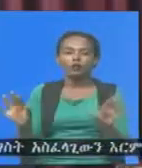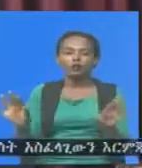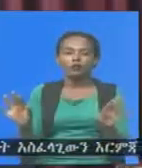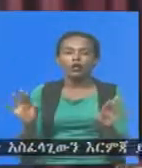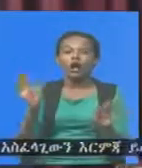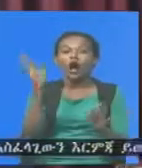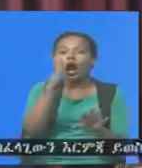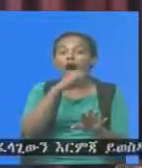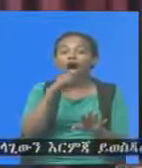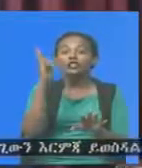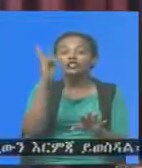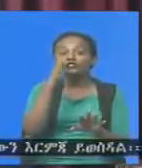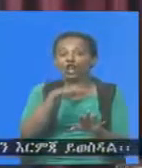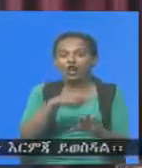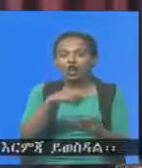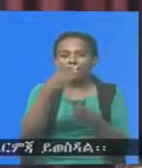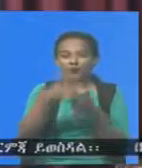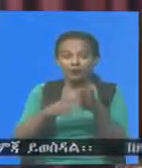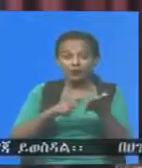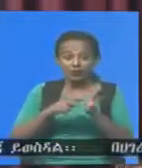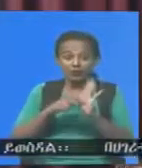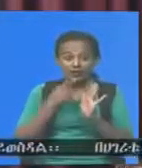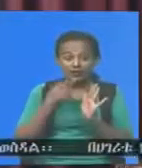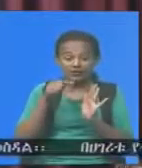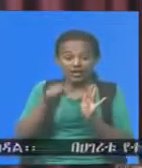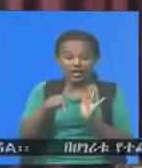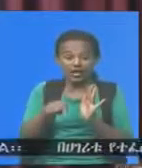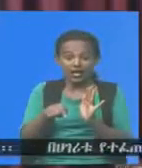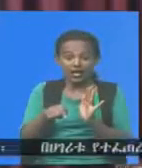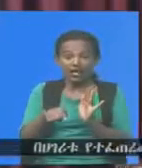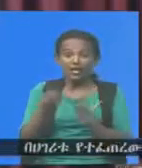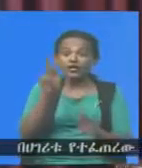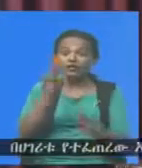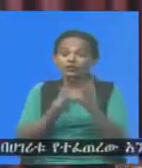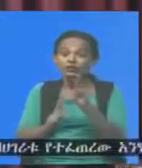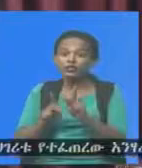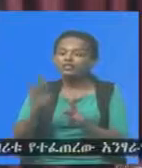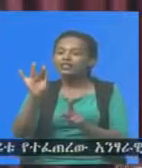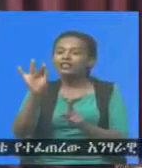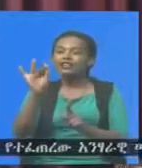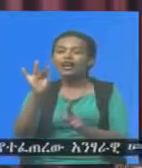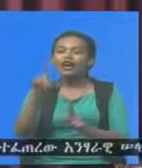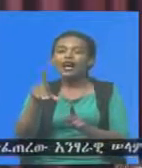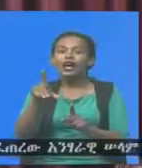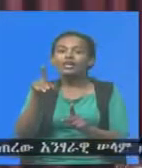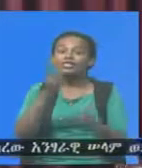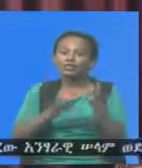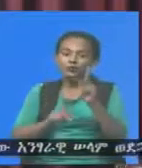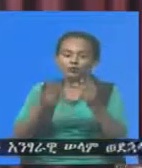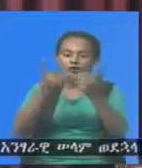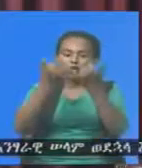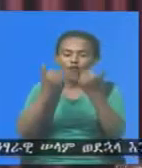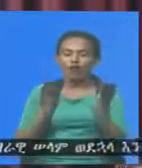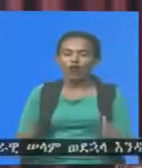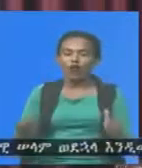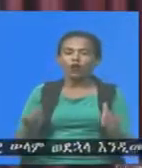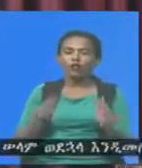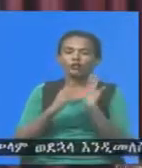አርቲፊሻል ድንበር ነው ያለው። ይህ አርቲፊሻል ድንበር ህዝብን ከህዝብ ከፍሏል። ለምሳሌ